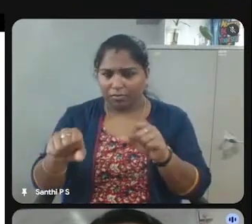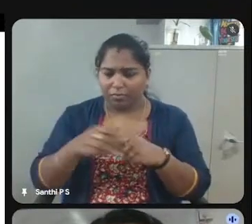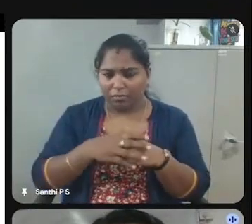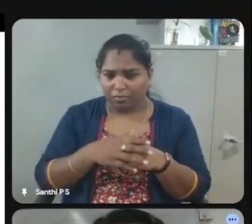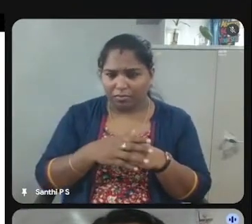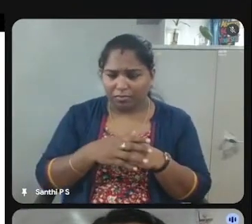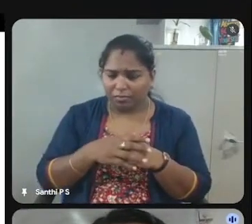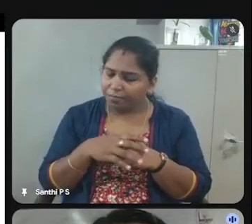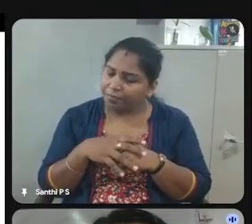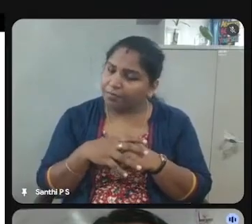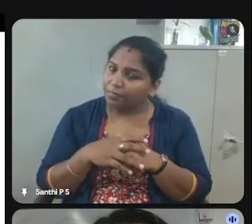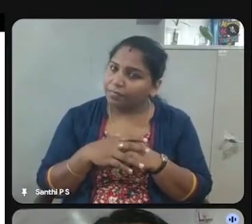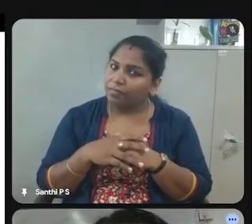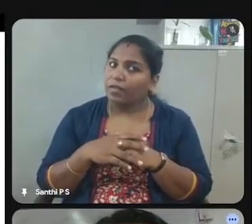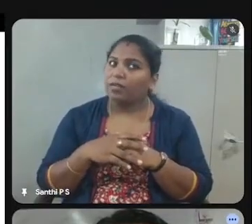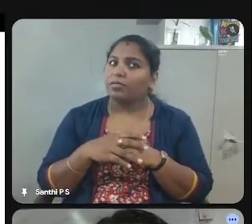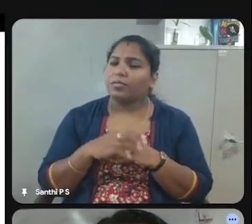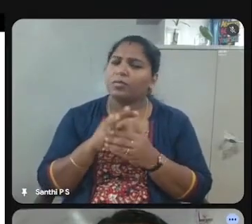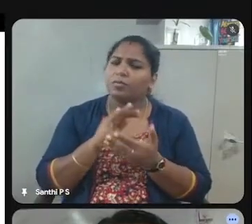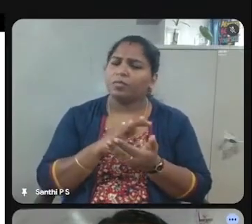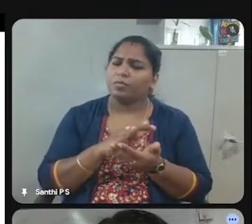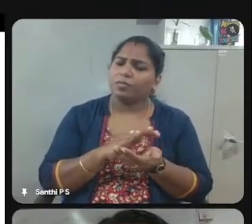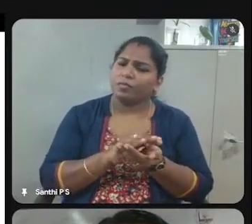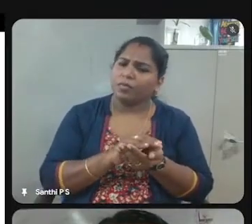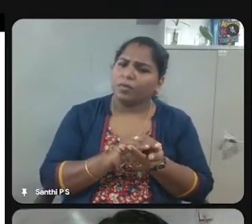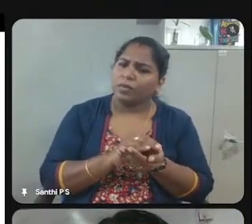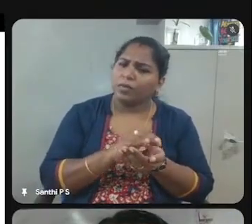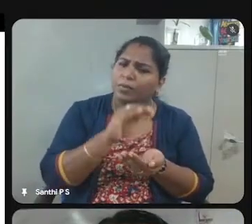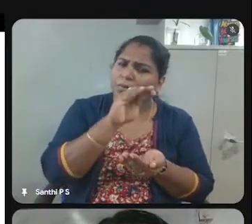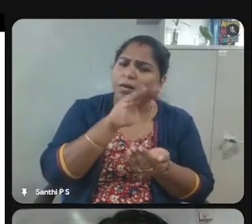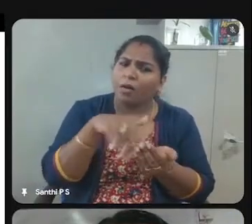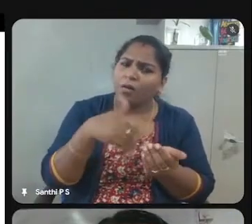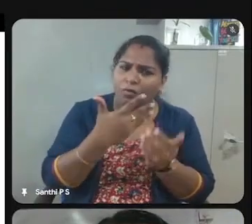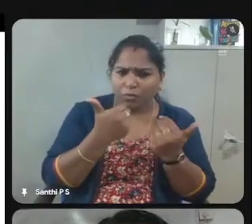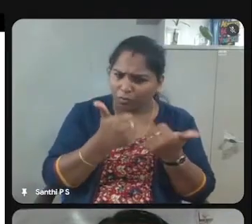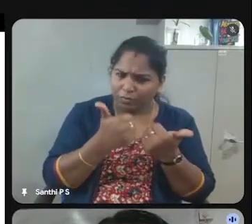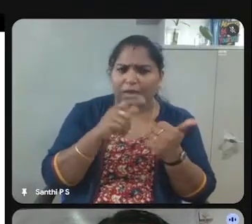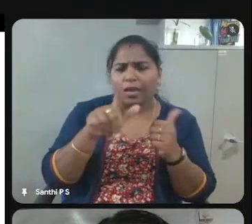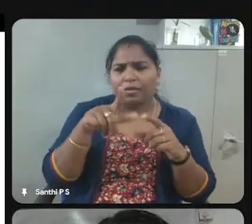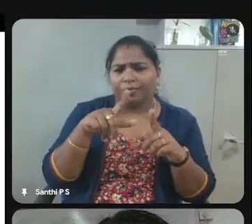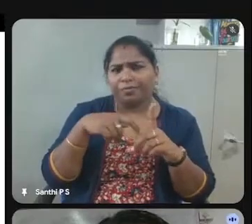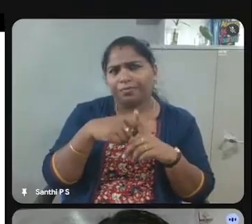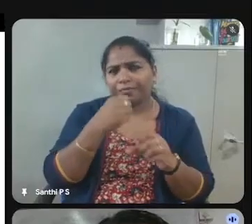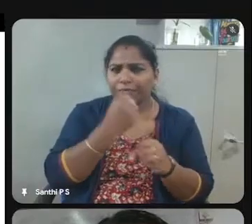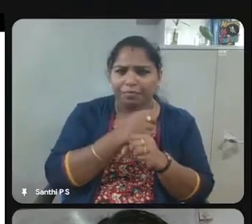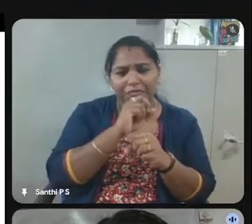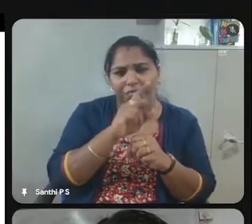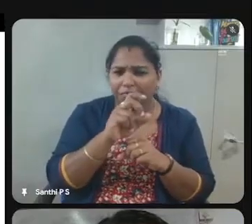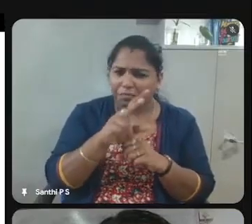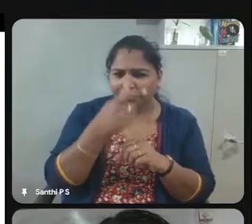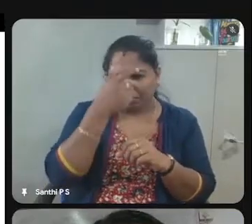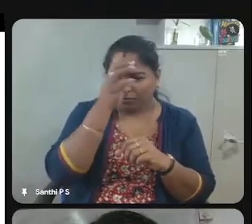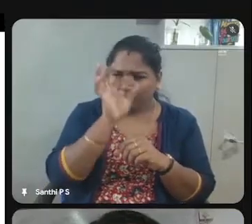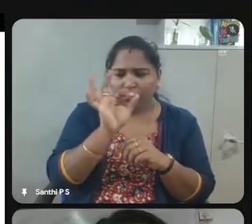ചെറിയ ക്ലാസ്സിൽ എങ്ങനെ ഉണ്ടായിരുന്നു സ്കൂളില്? ചെറിയ ക്ലാസ്സിലും അങ്ങനെ തന്നെ. LKG എന്നൊക്കെ വലിയ കുഴപ്പമില്ല. അന്ന് പിന്നെ അക്ഷരങ്ങളില്ലായിരുന്നു, അപ്പൊ